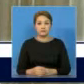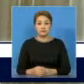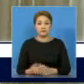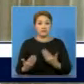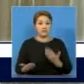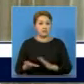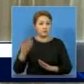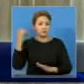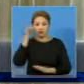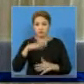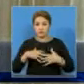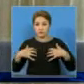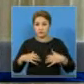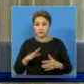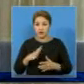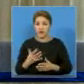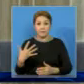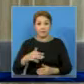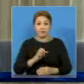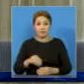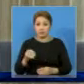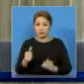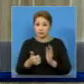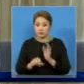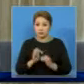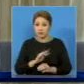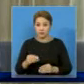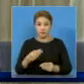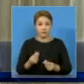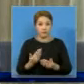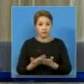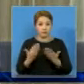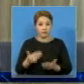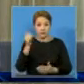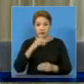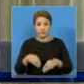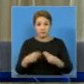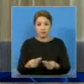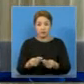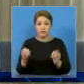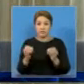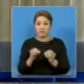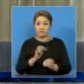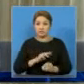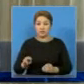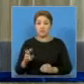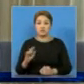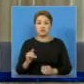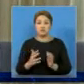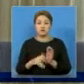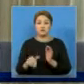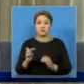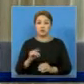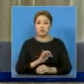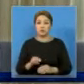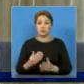Если в прошлом году животноводству было выделено 5 миллиардов 600 миллионов тенге субсидий, то в этом году выделено 10 миллиардов 400 миллионов тенге,